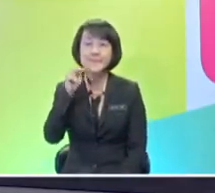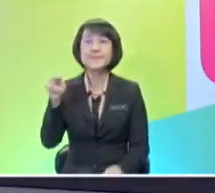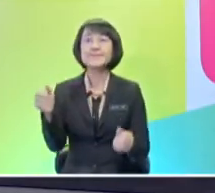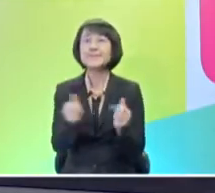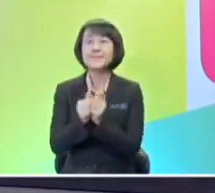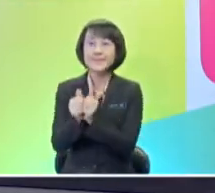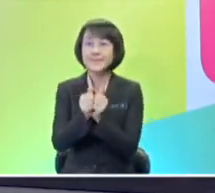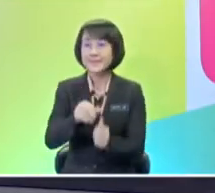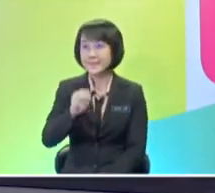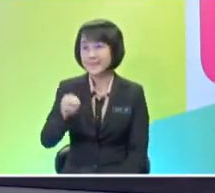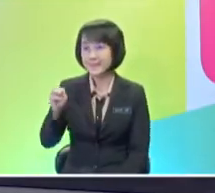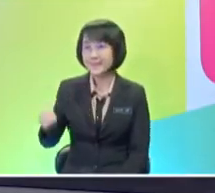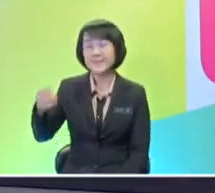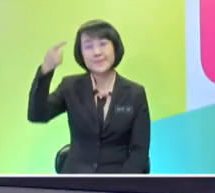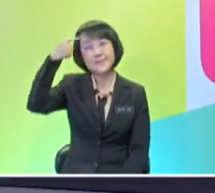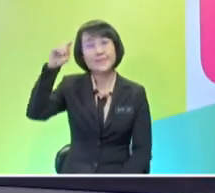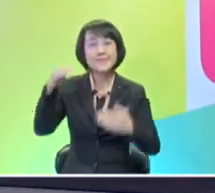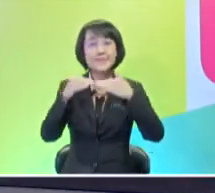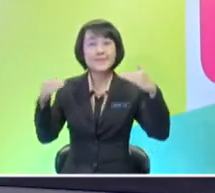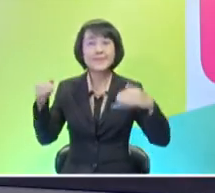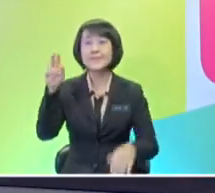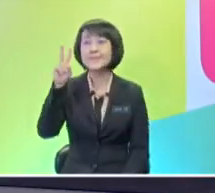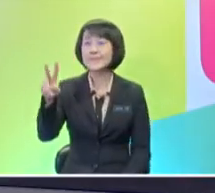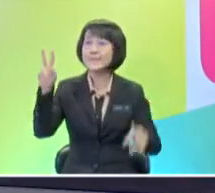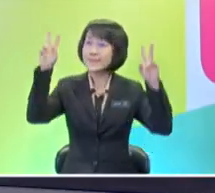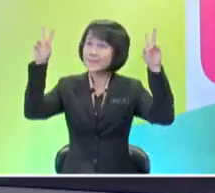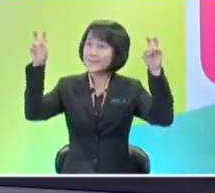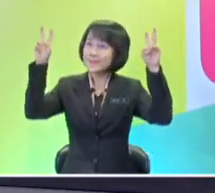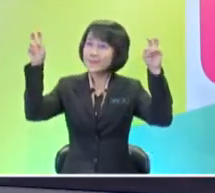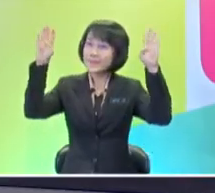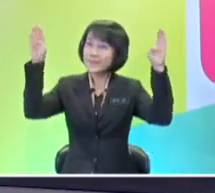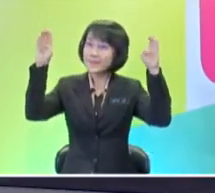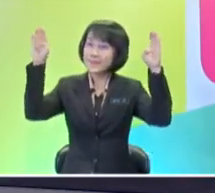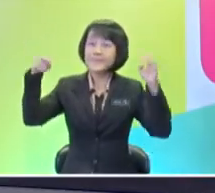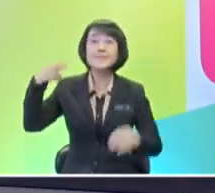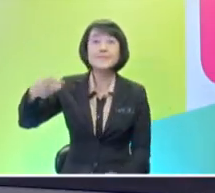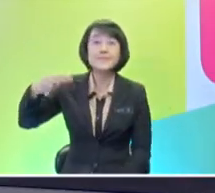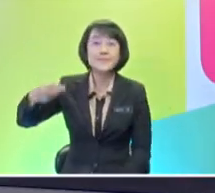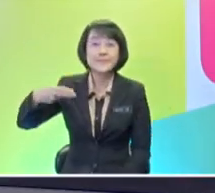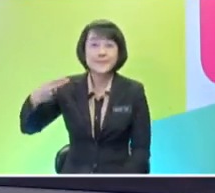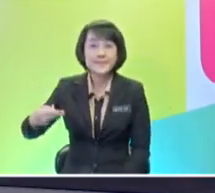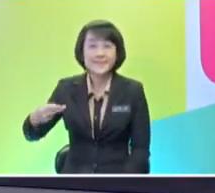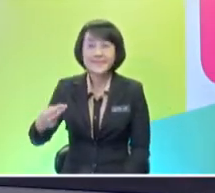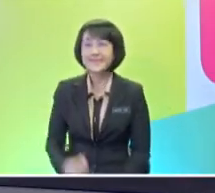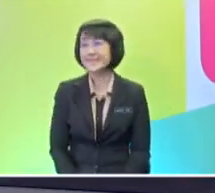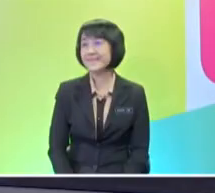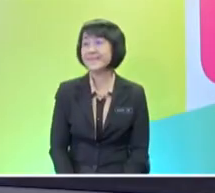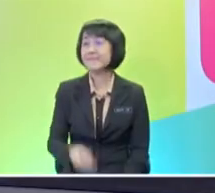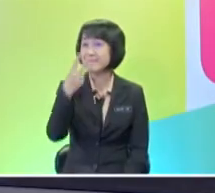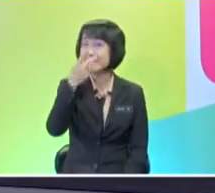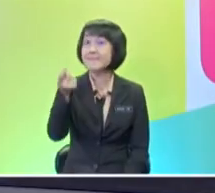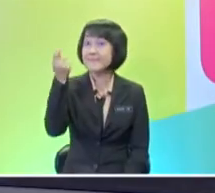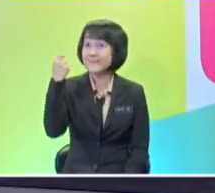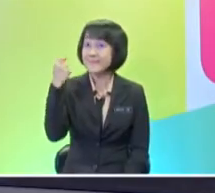murid-murid bagi slot tahap 2 untuk topi ataupun mata pelajaran sejarah Nampak tak tadi permainan